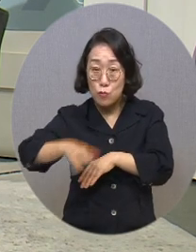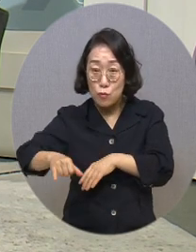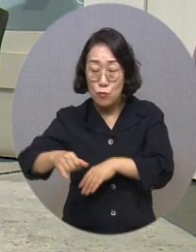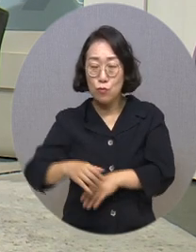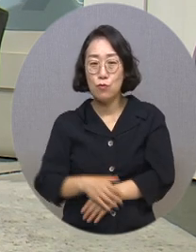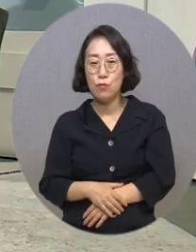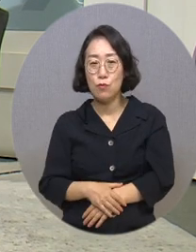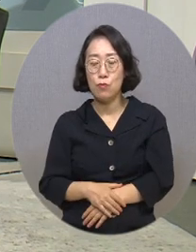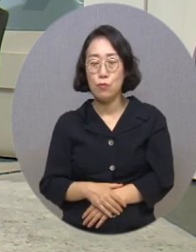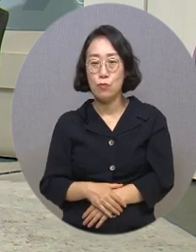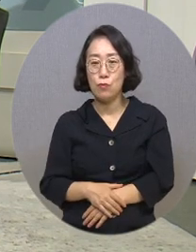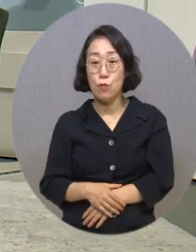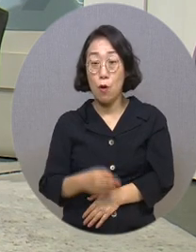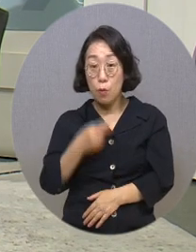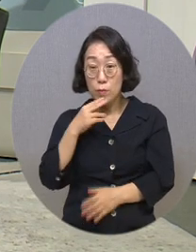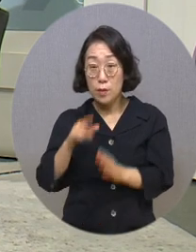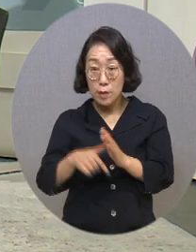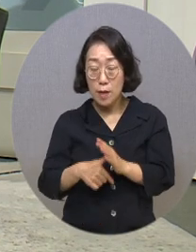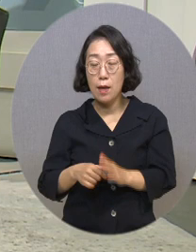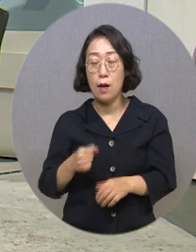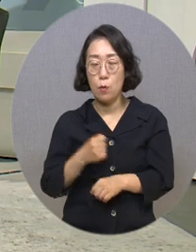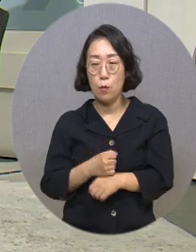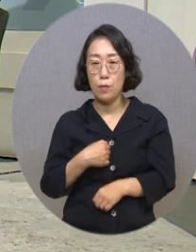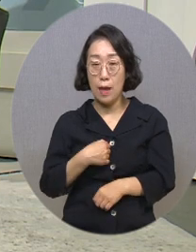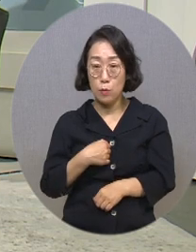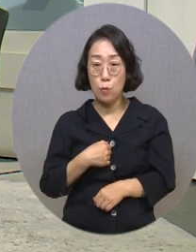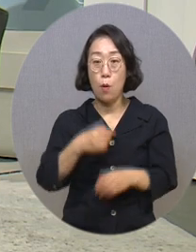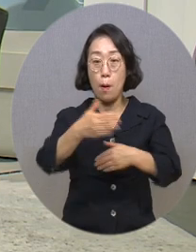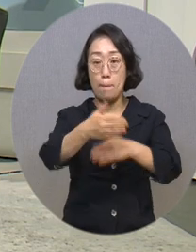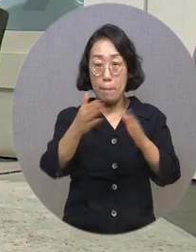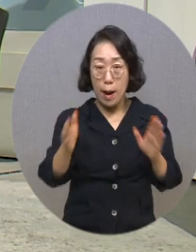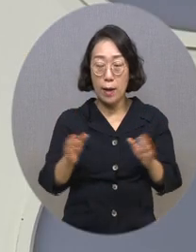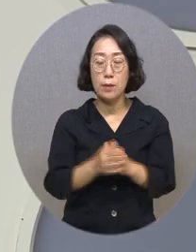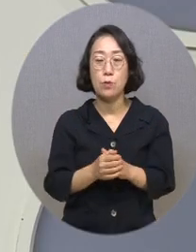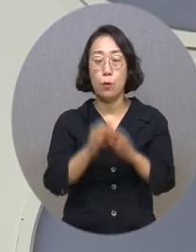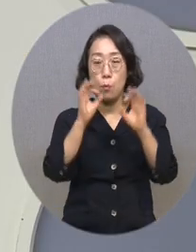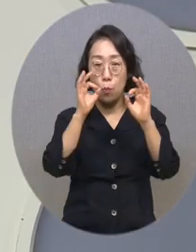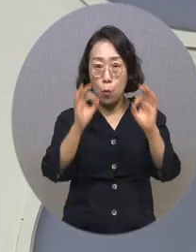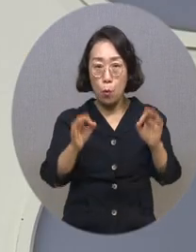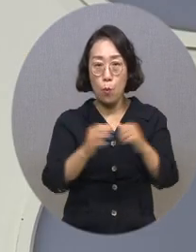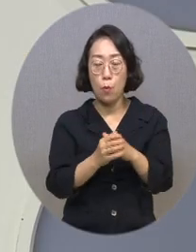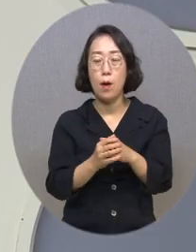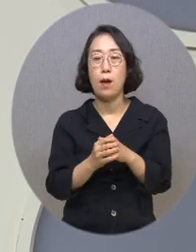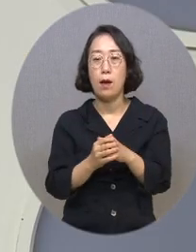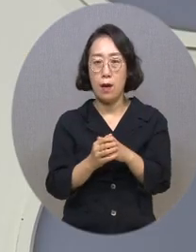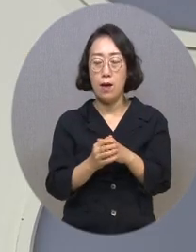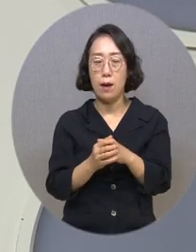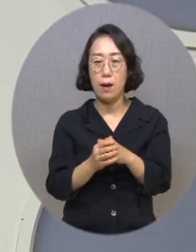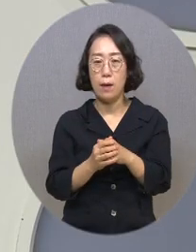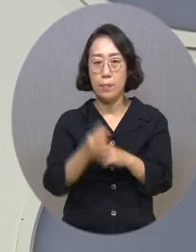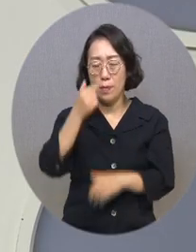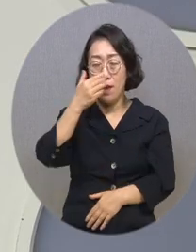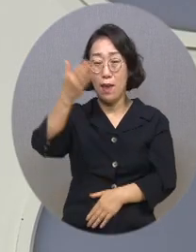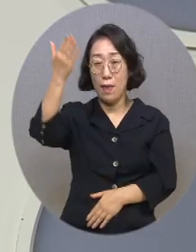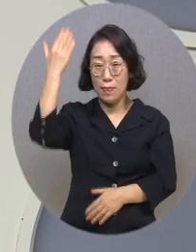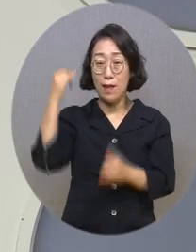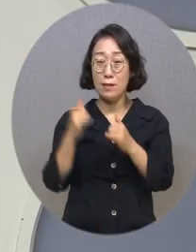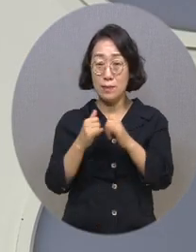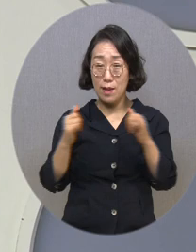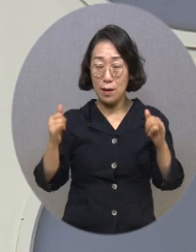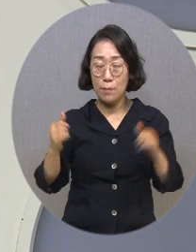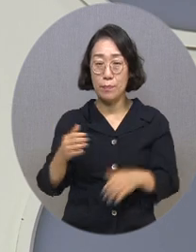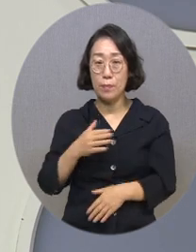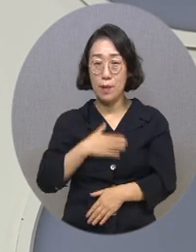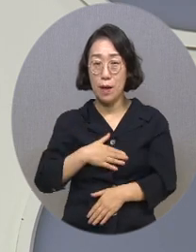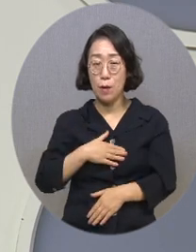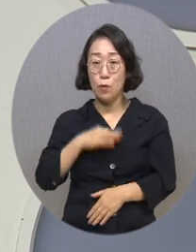않을 때는 저도 또 제 방에서 또 할 일이 많고 사진 작업 이런 과정을 보니까 옛날에는 저하고